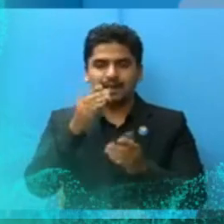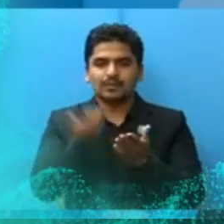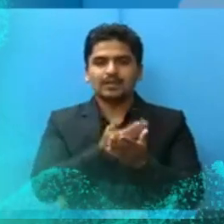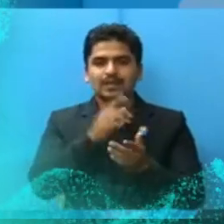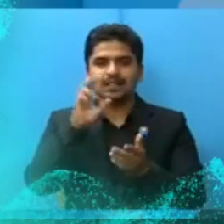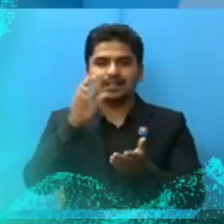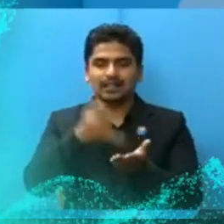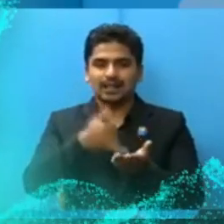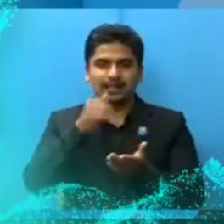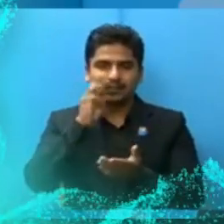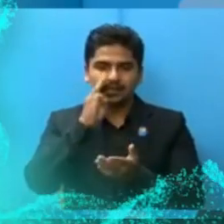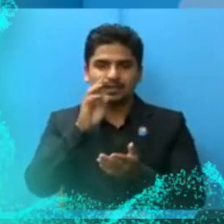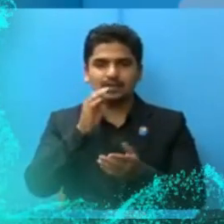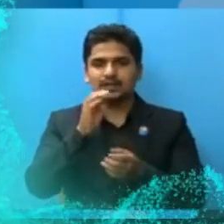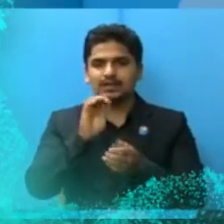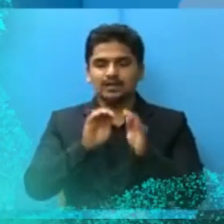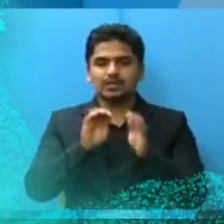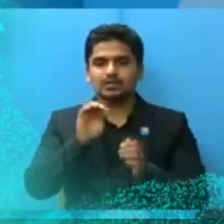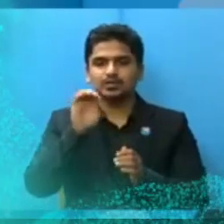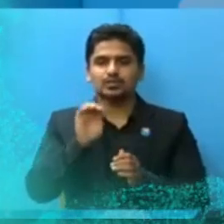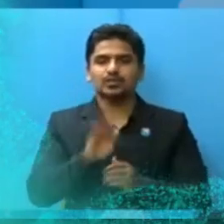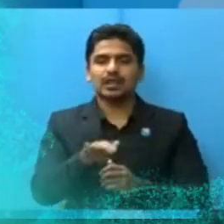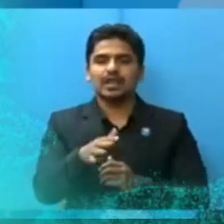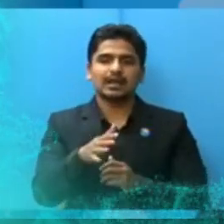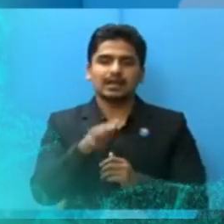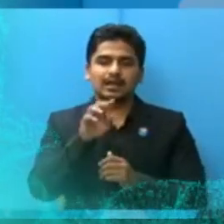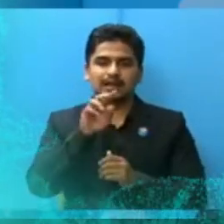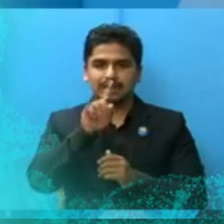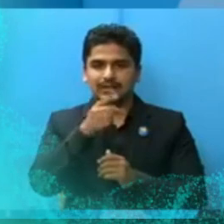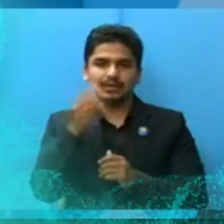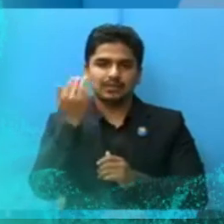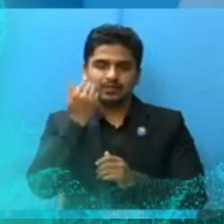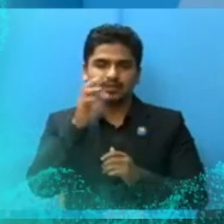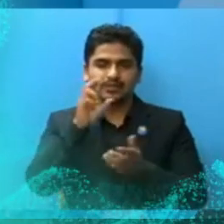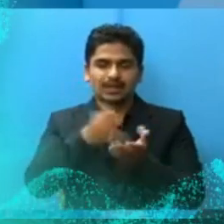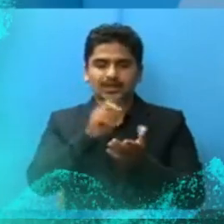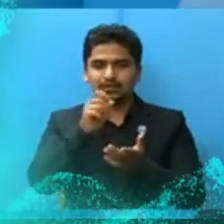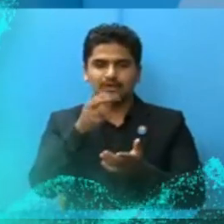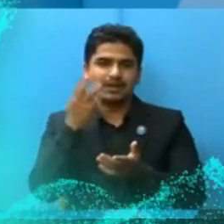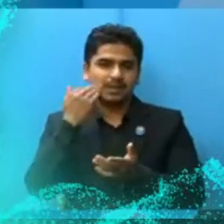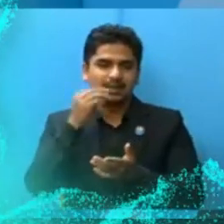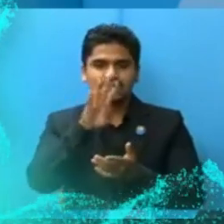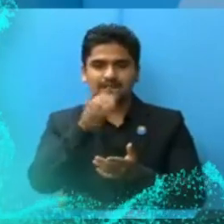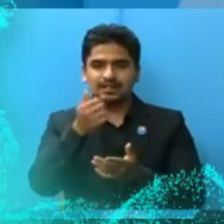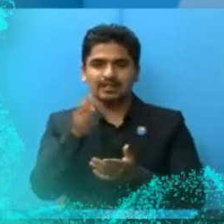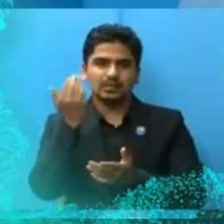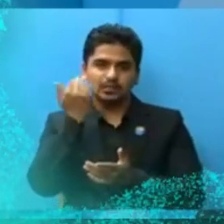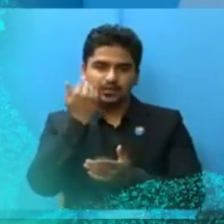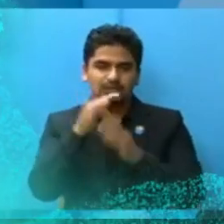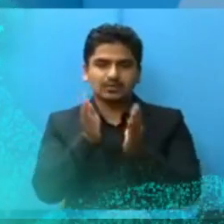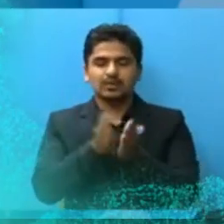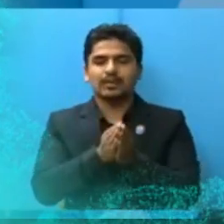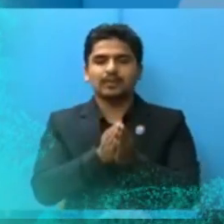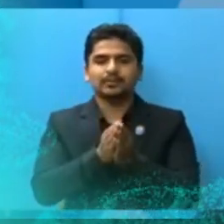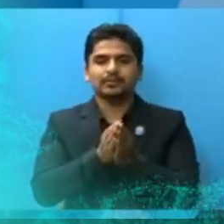दाङमा सल्यानका 1 जना पुरुष, दाङका 10 जना महिला र 46 जना पुरुष गरी